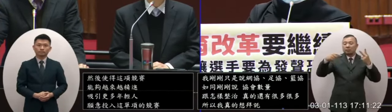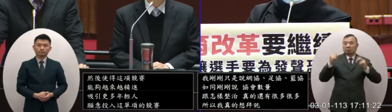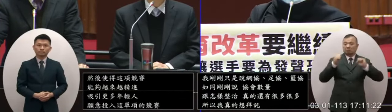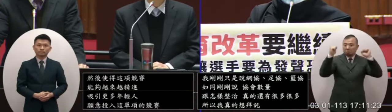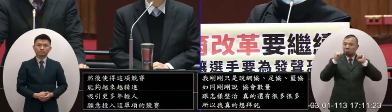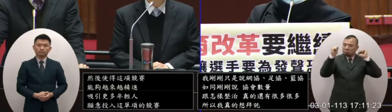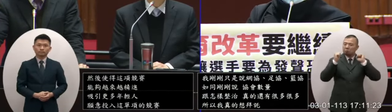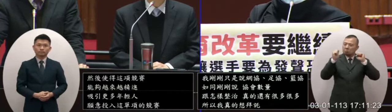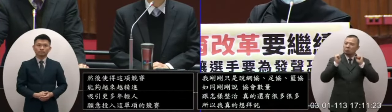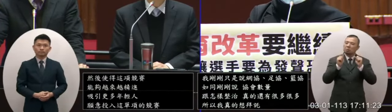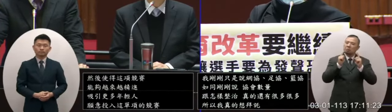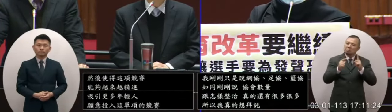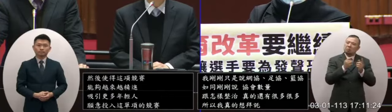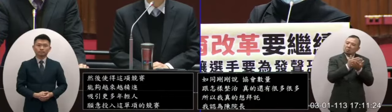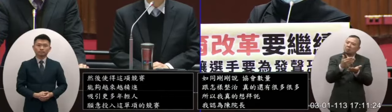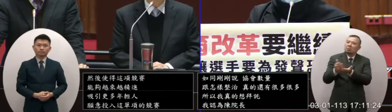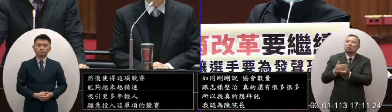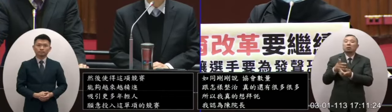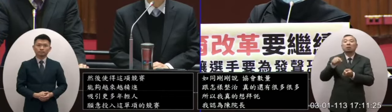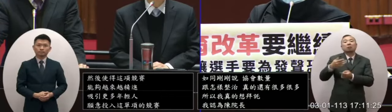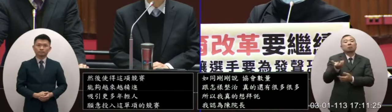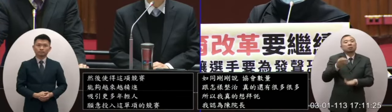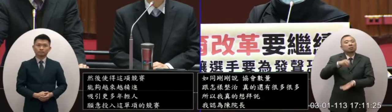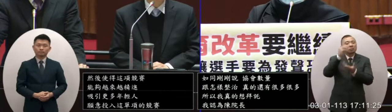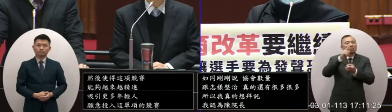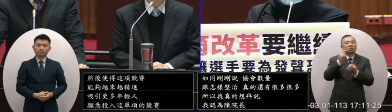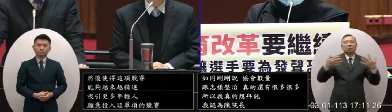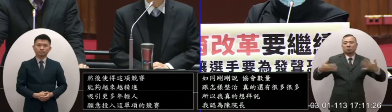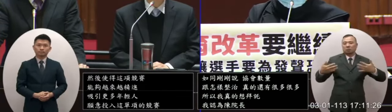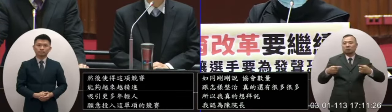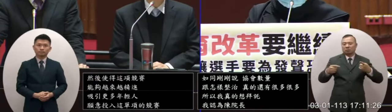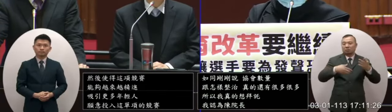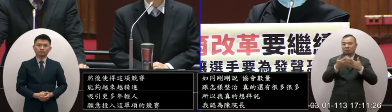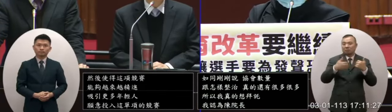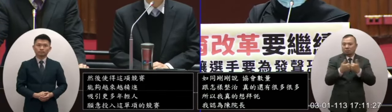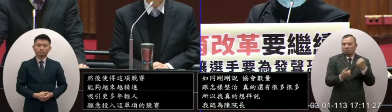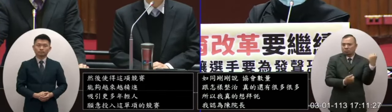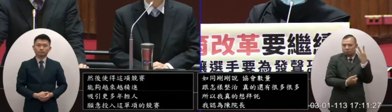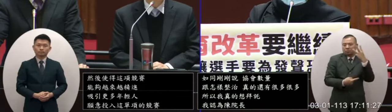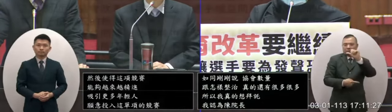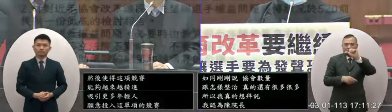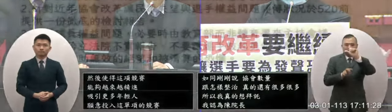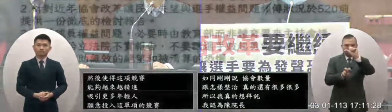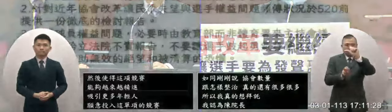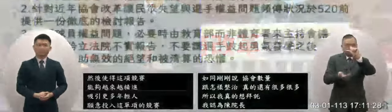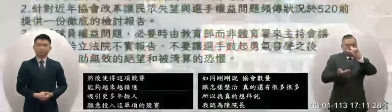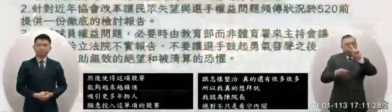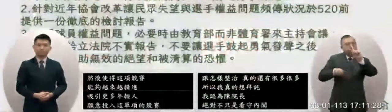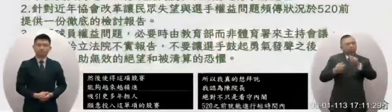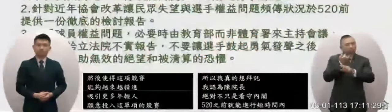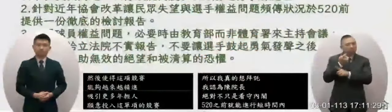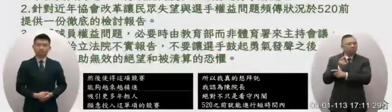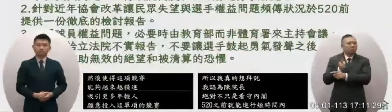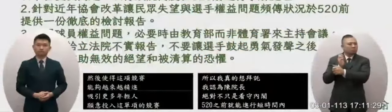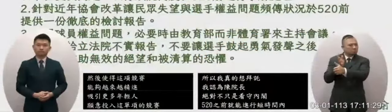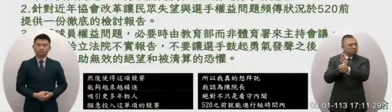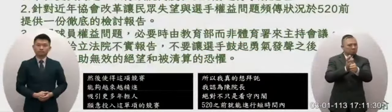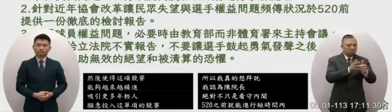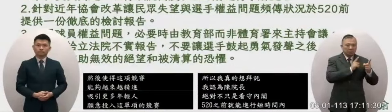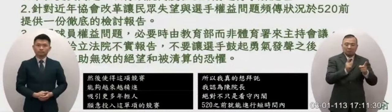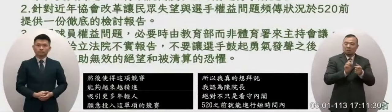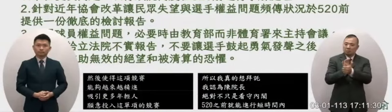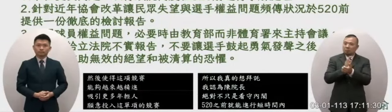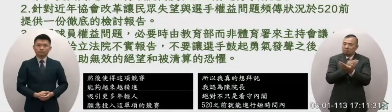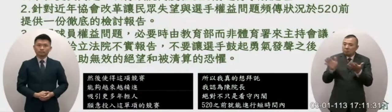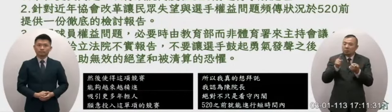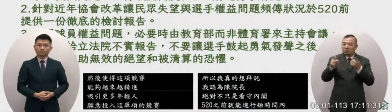含我们今天讲的问题哦，光是这三个协会所发生的很多事情，有没有机会在520以前进行相关的了解跟处理？当然需要教育